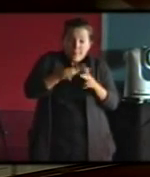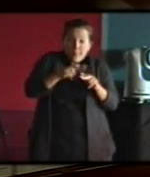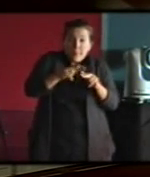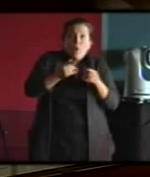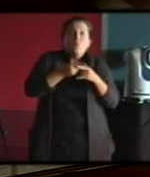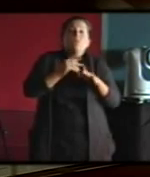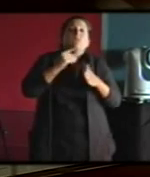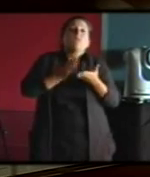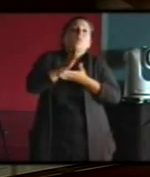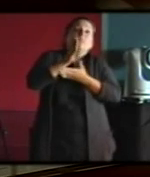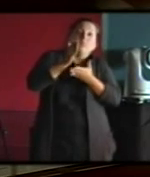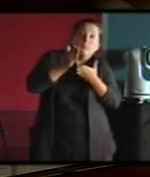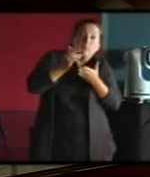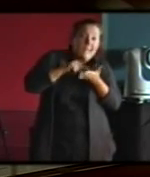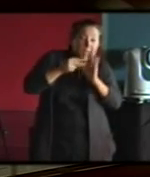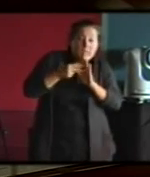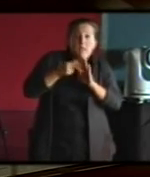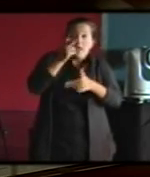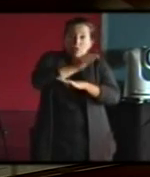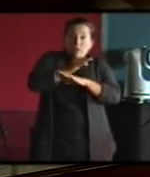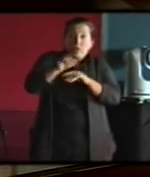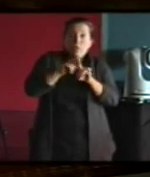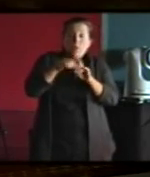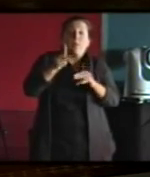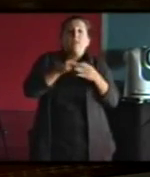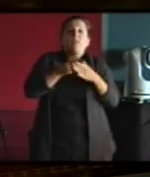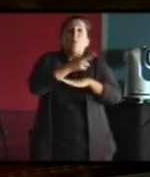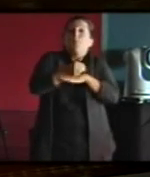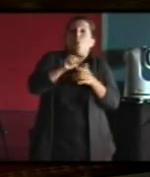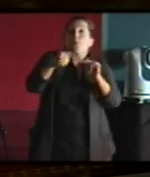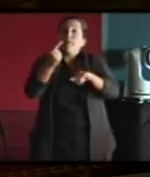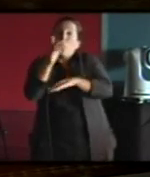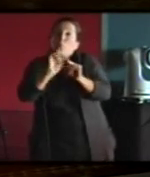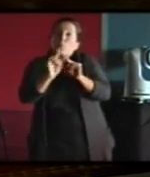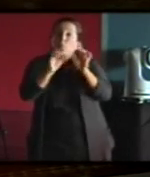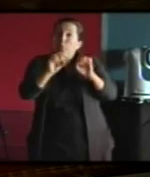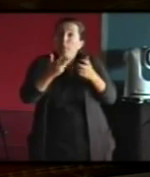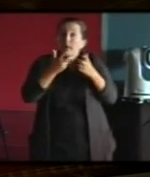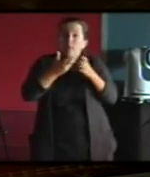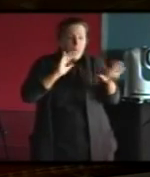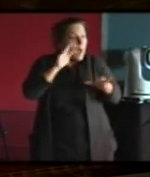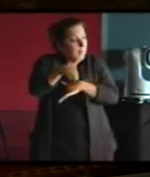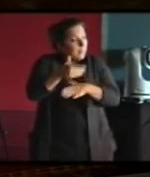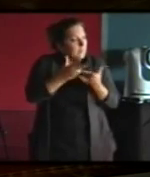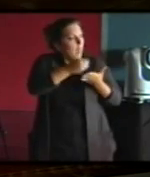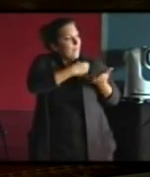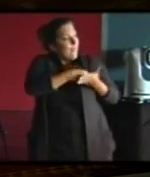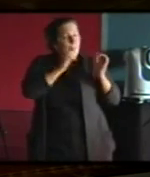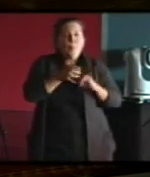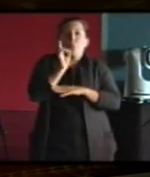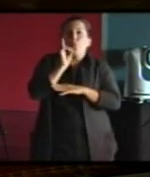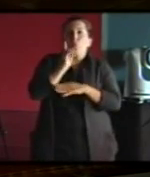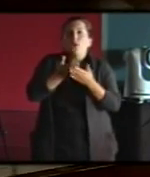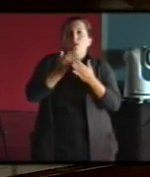d'invention technique et architecturale. D'abord, peut-être de changement de destination. Là, ça, vous en parlez tout à l'heure, peut-être des rapports, parce que